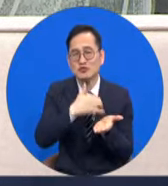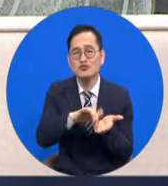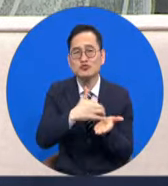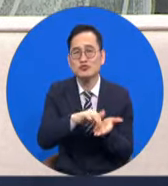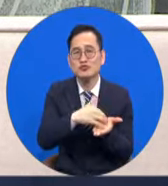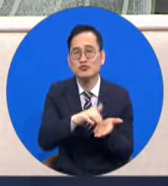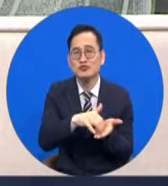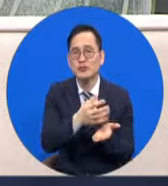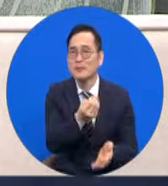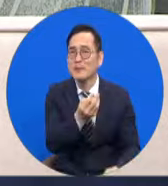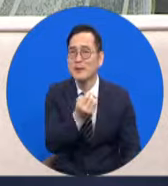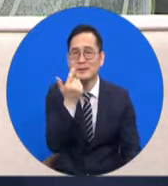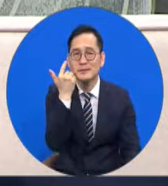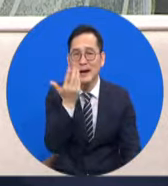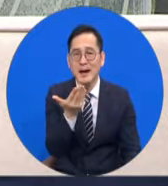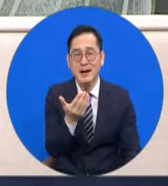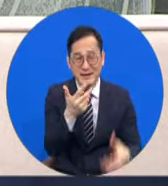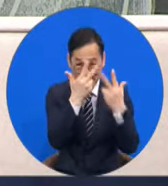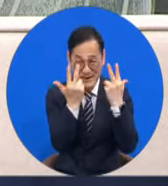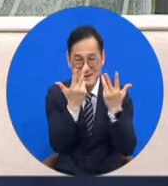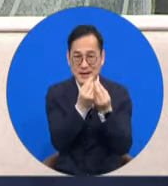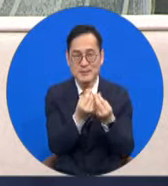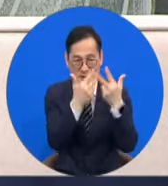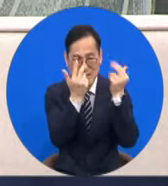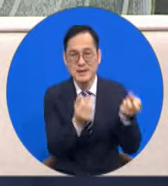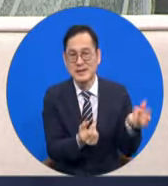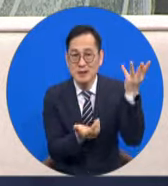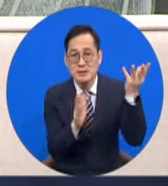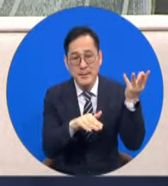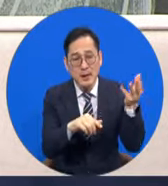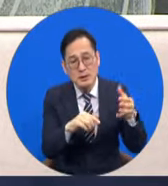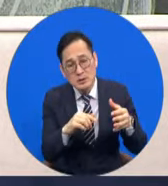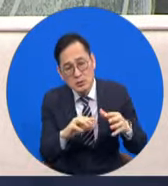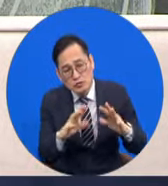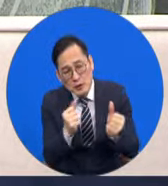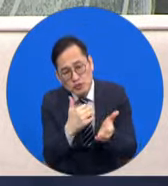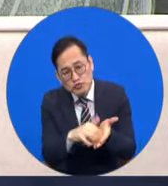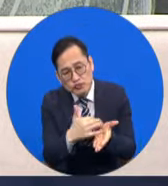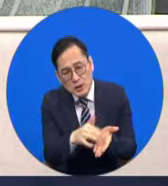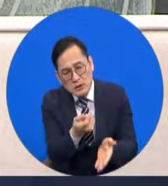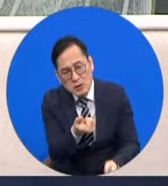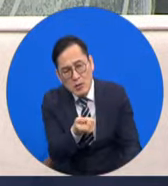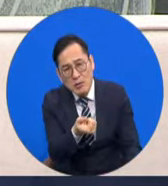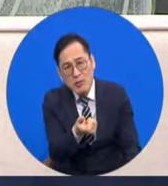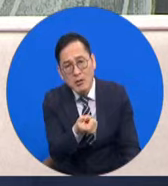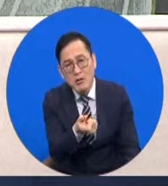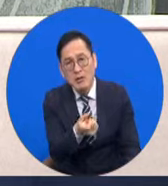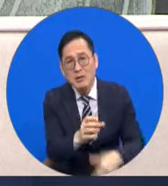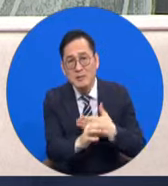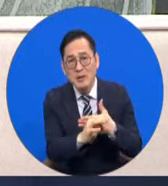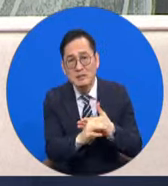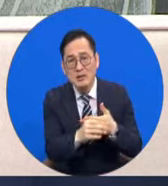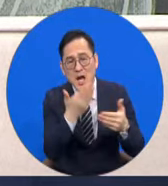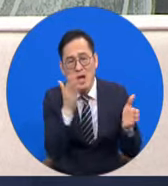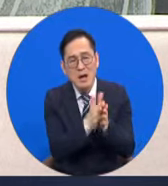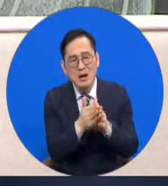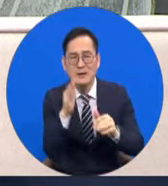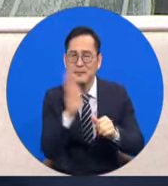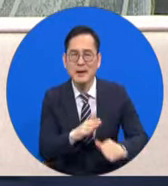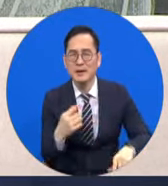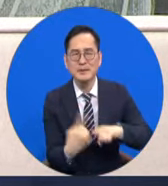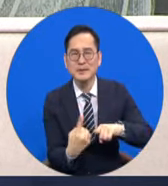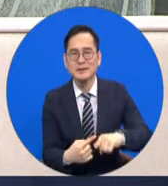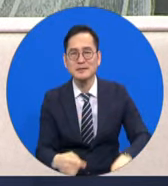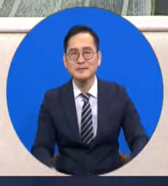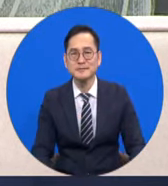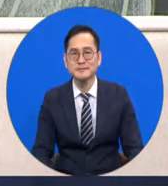이겼지만 의외로 당의 목표치보다 저조한 뭐 근데 120석이나 100석을 얻었다. 그럼 사실은 이겨도 이긴 것이 아니죠.